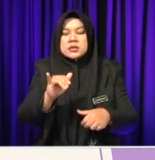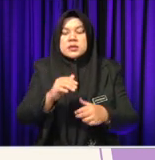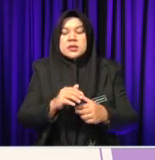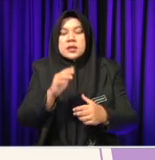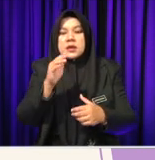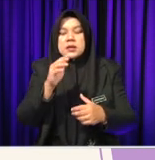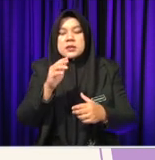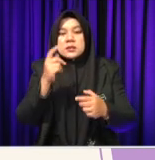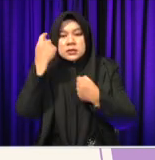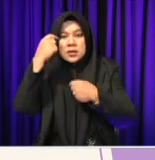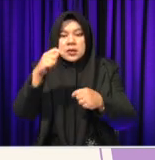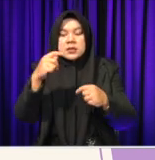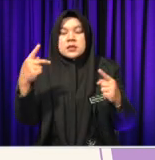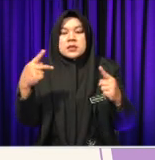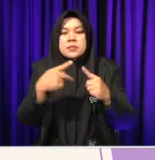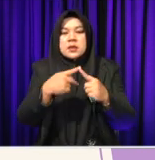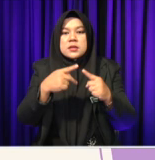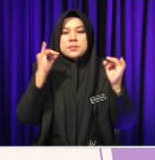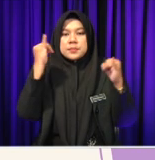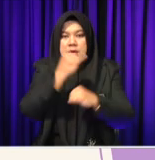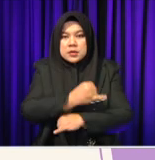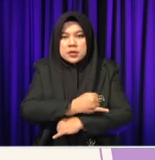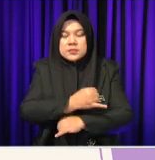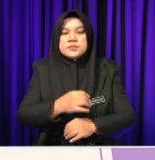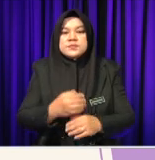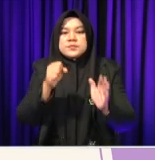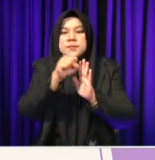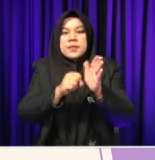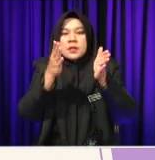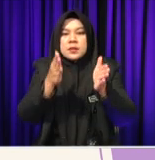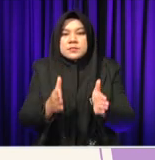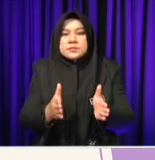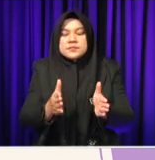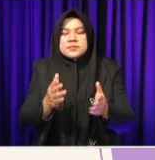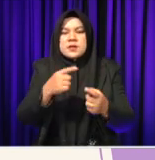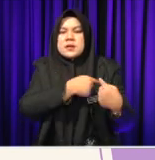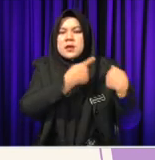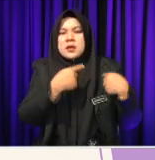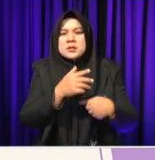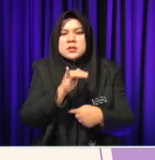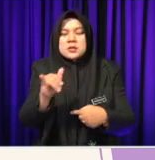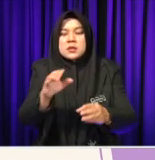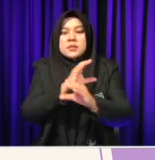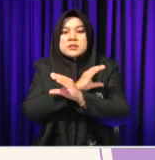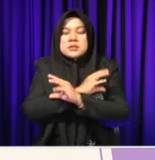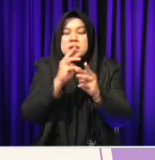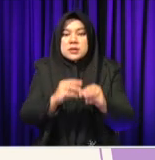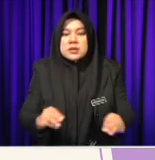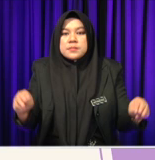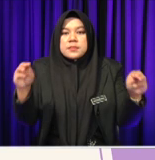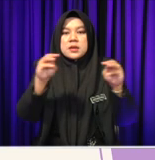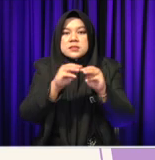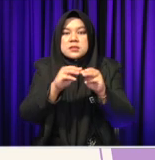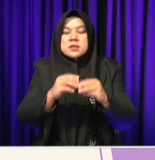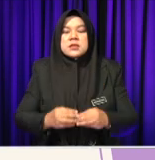adil pemuda yang taat beribadah kemudian ada seseorang seseorang yang hatinya mencintai masjid Oke Kat sini ada empat